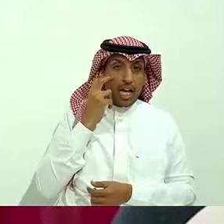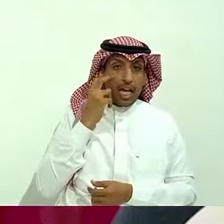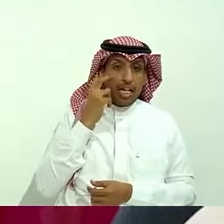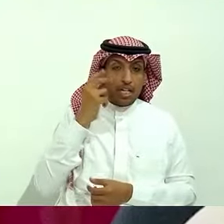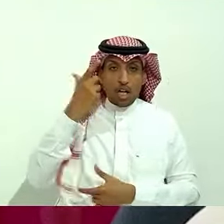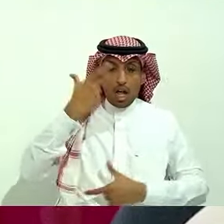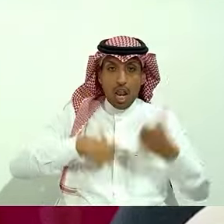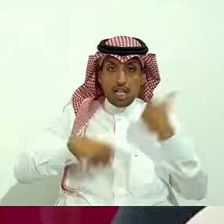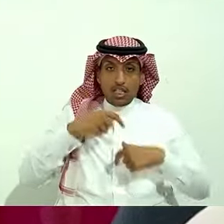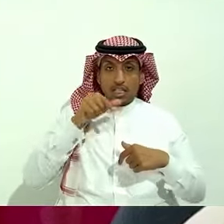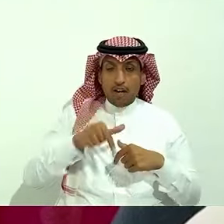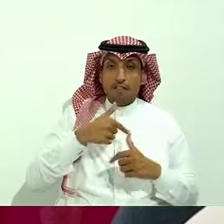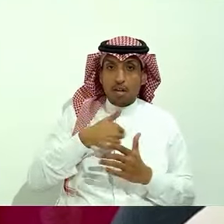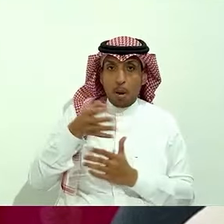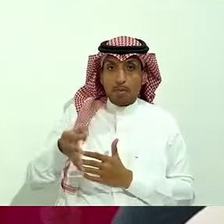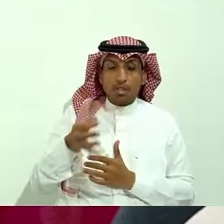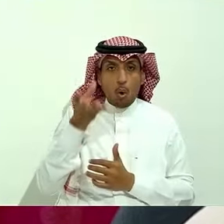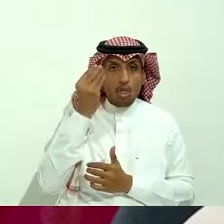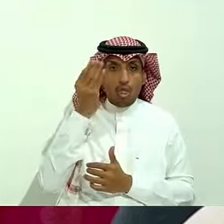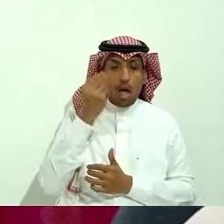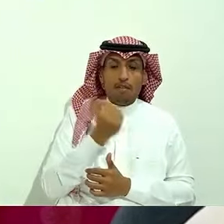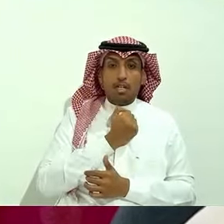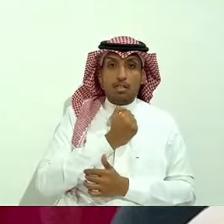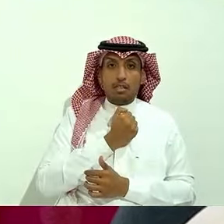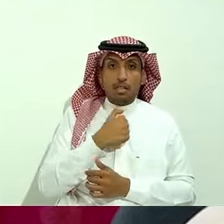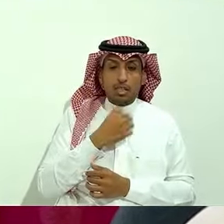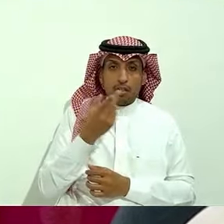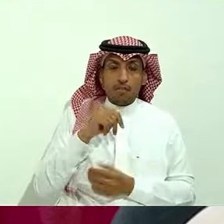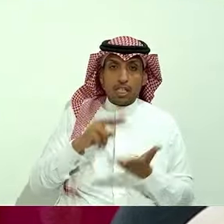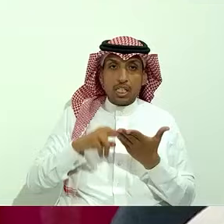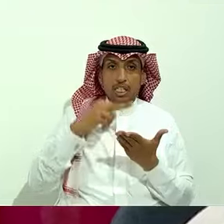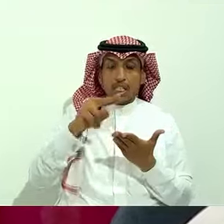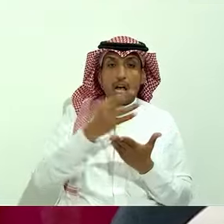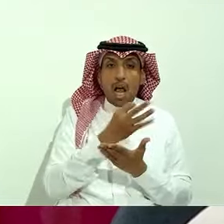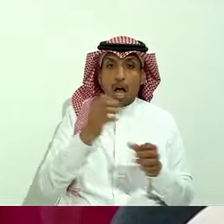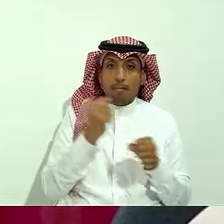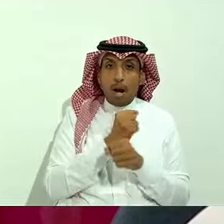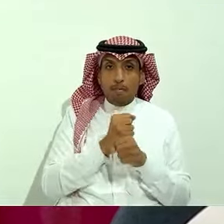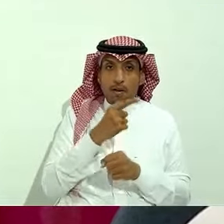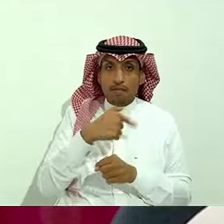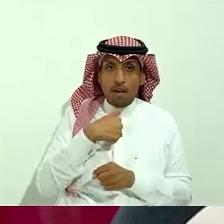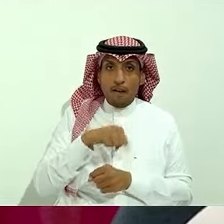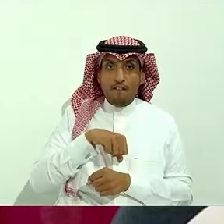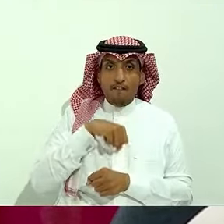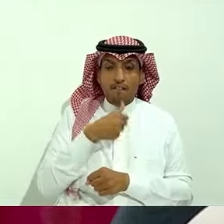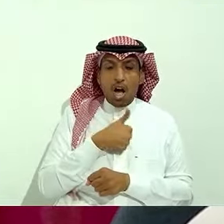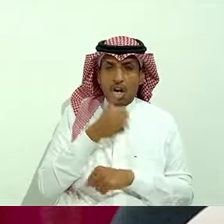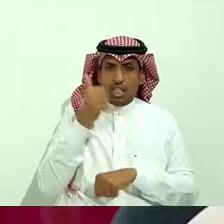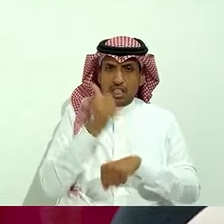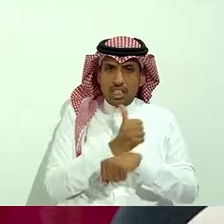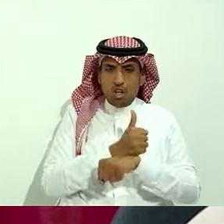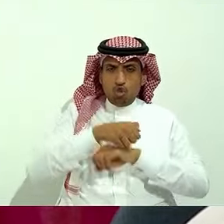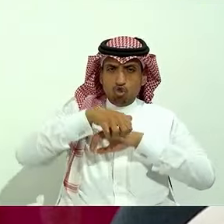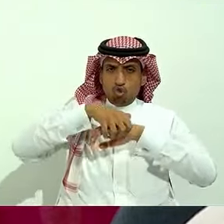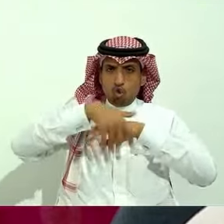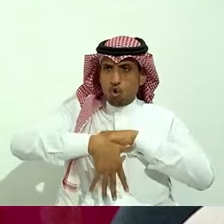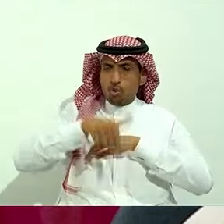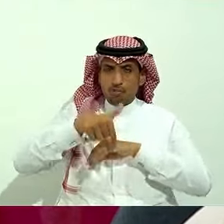المنطقة وثقافتنا. أنا إنسانة زينا جميعاً عندنا فخر كبير بجذورنا وتنوعنا الثقافي في المملكة،